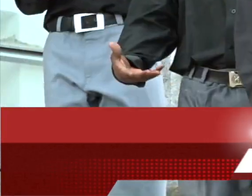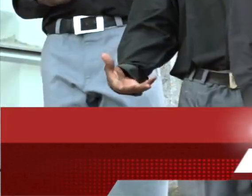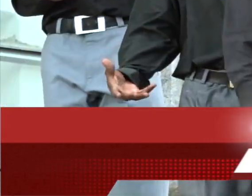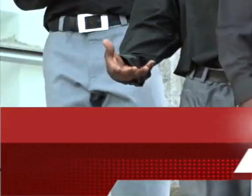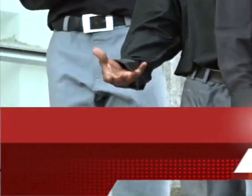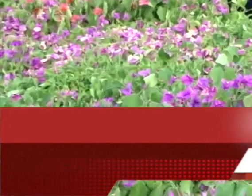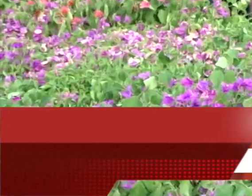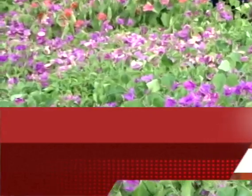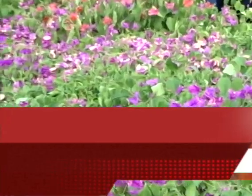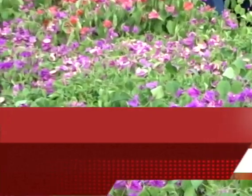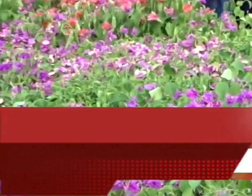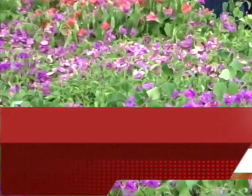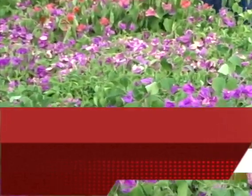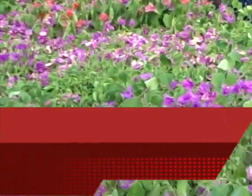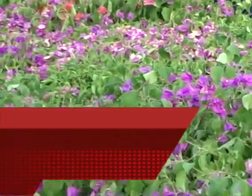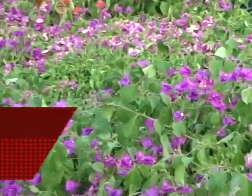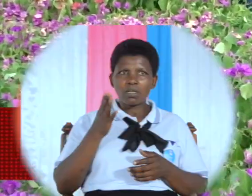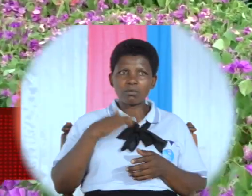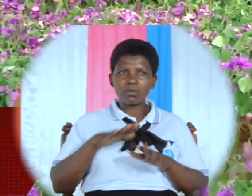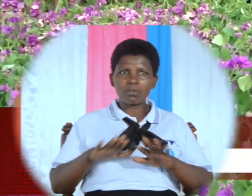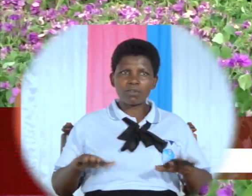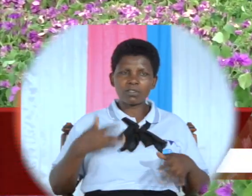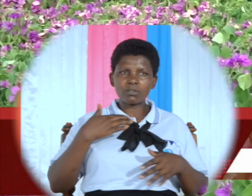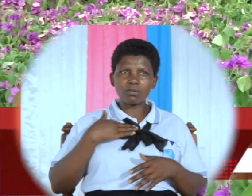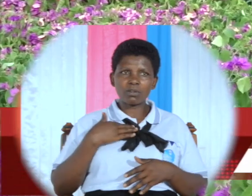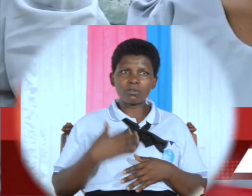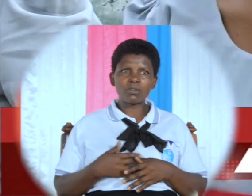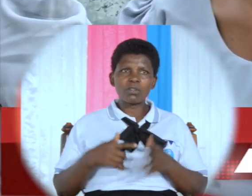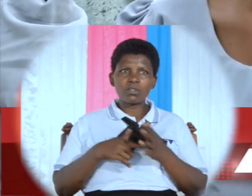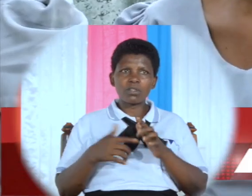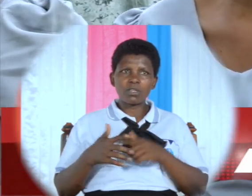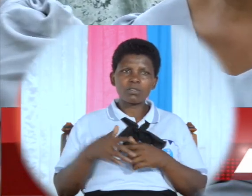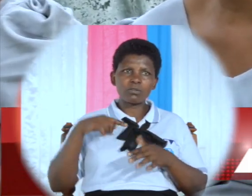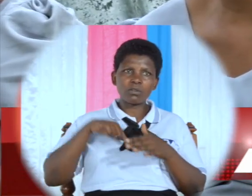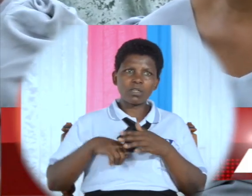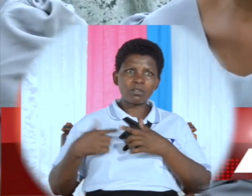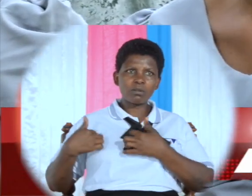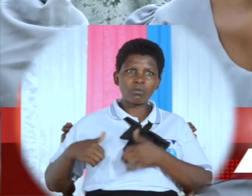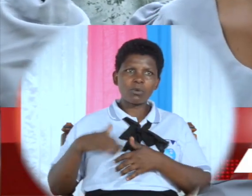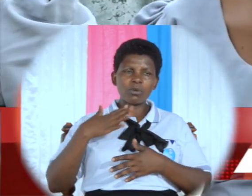siku zote Shetani huna nafasi kwangu Yesu